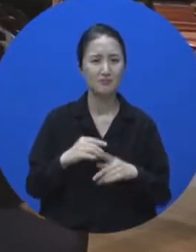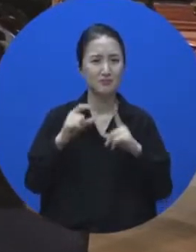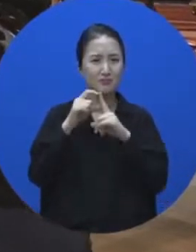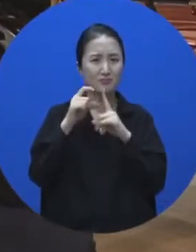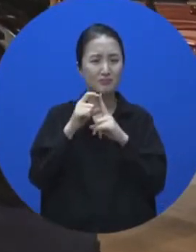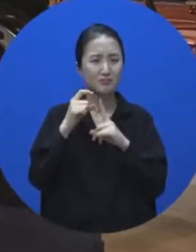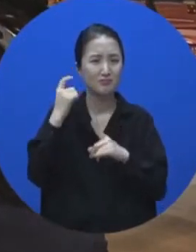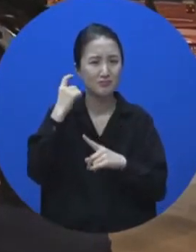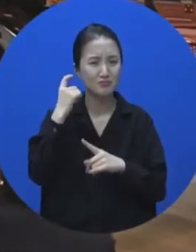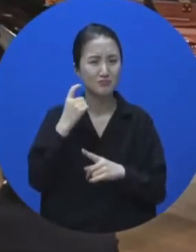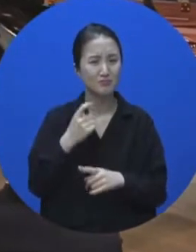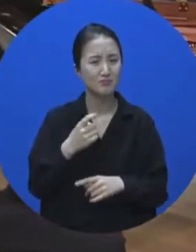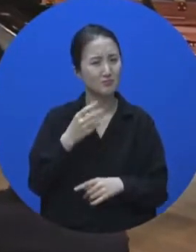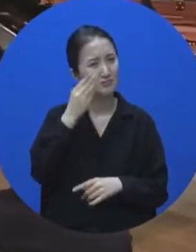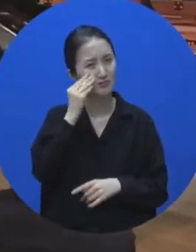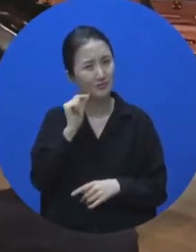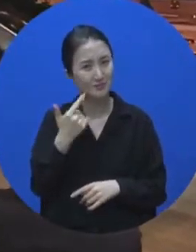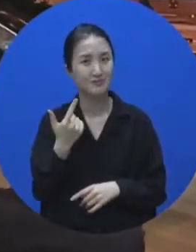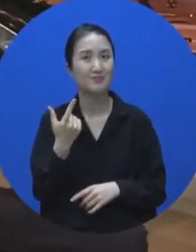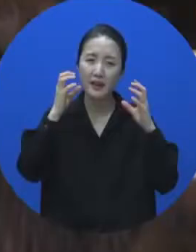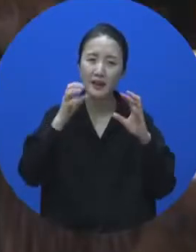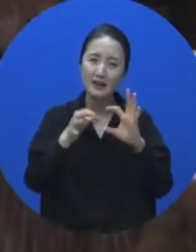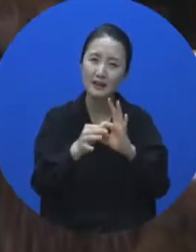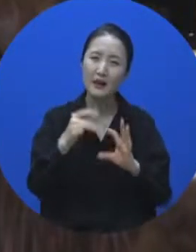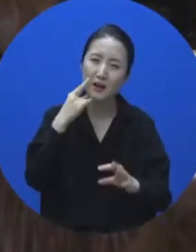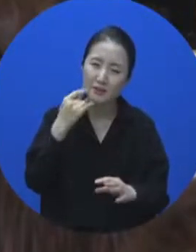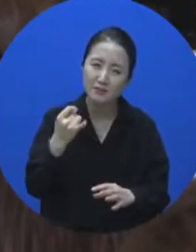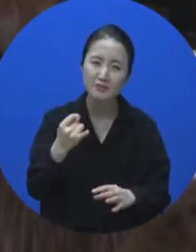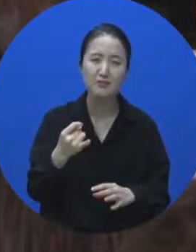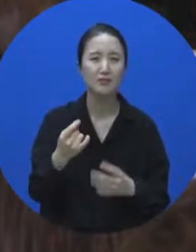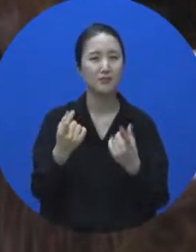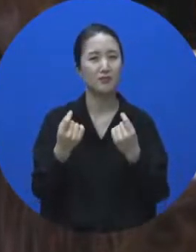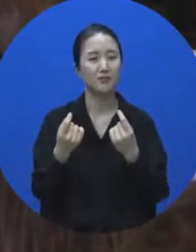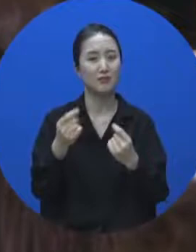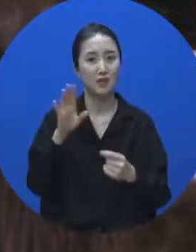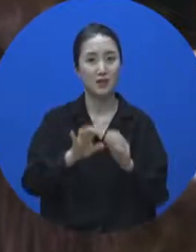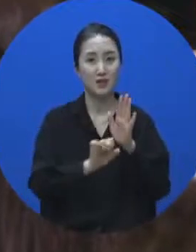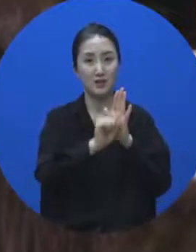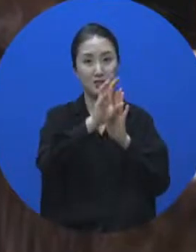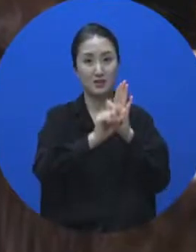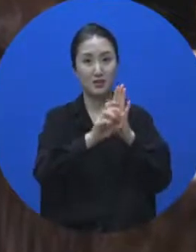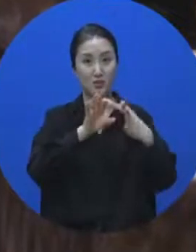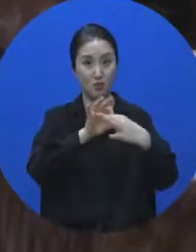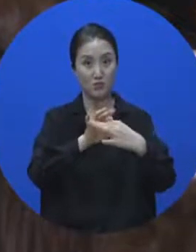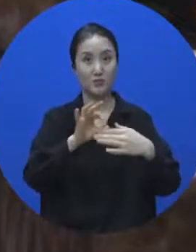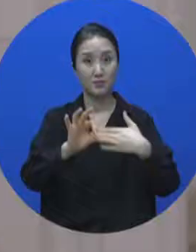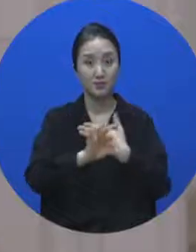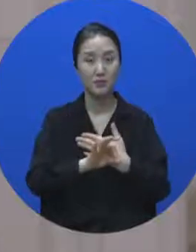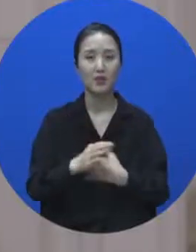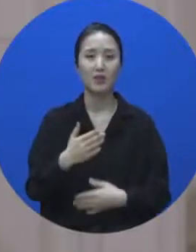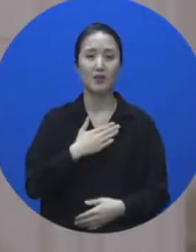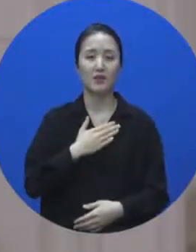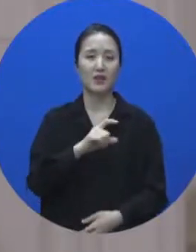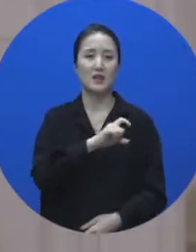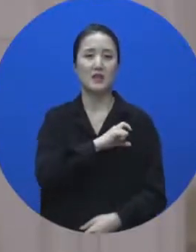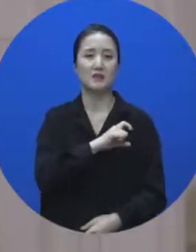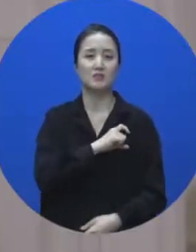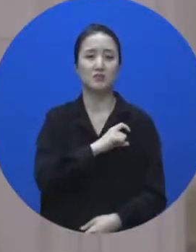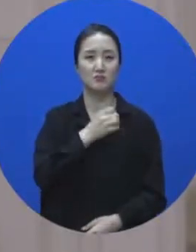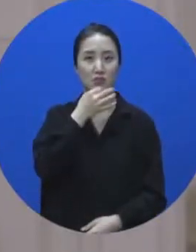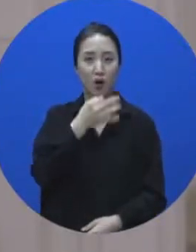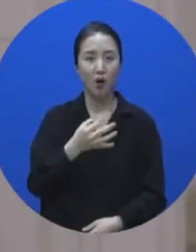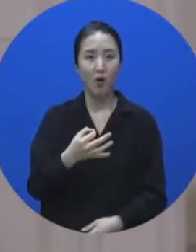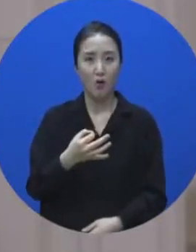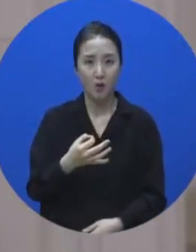저에게 부를 이루게 해주었습니다. 저도 맨 처음에 여자의 몸으로 이렇게 경매를 받고 일을